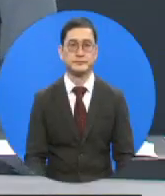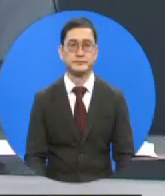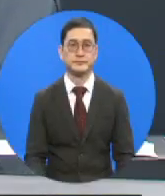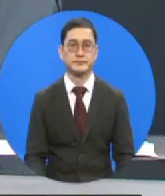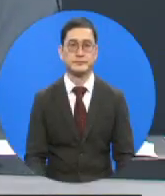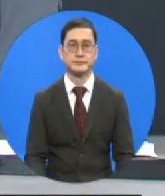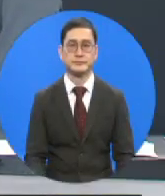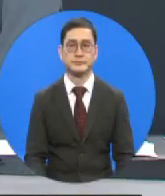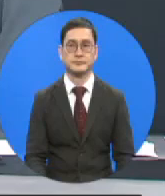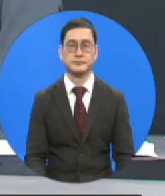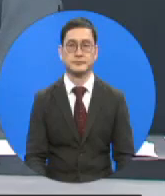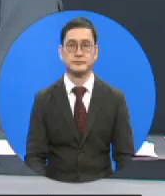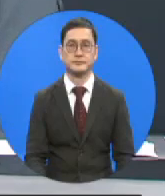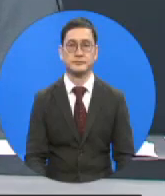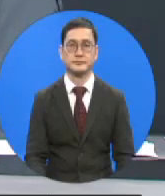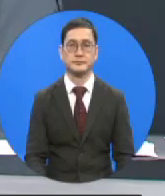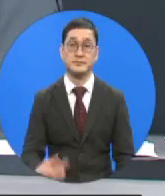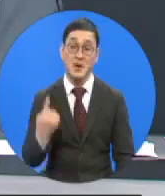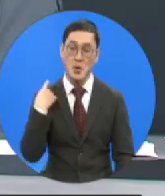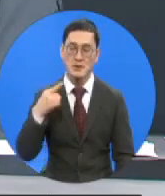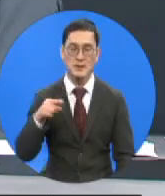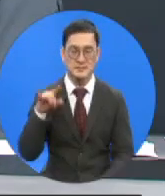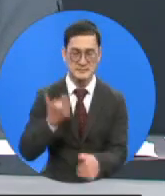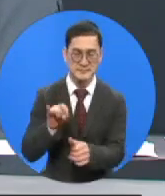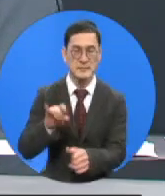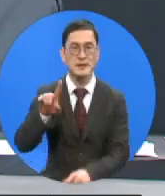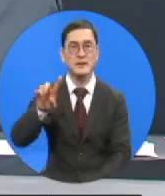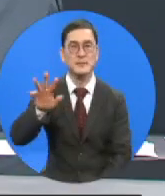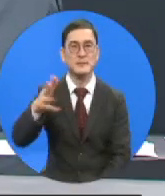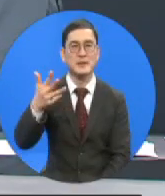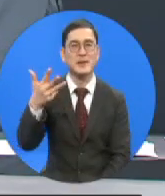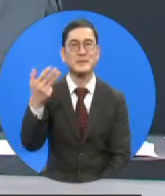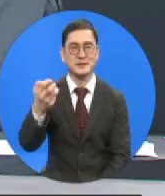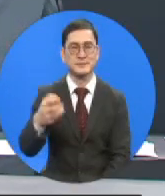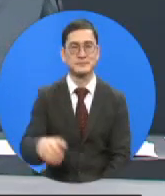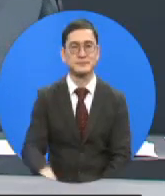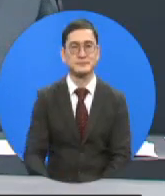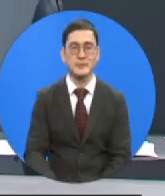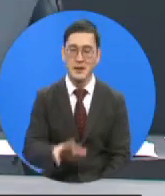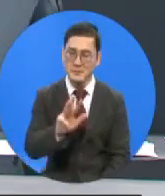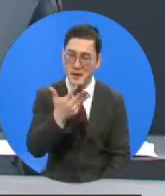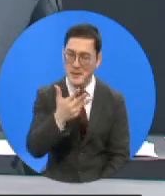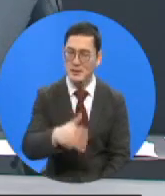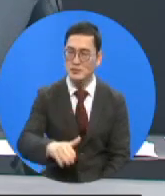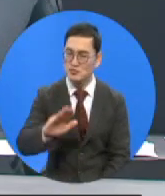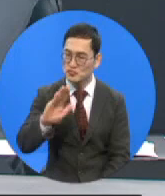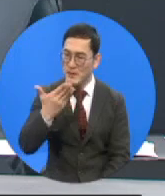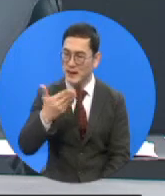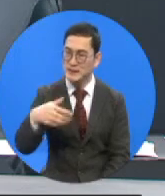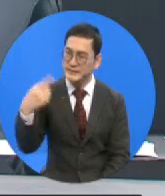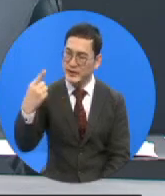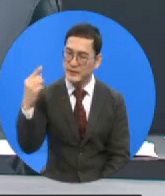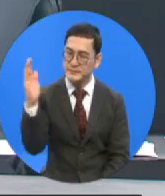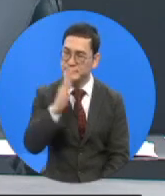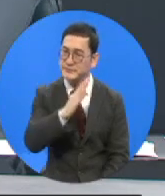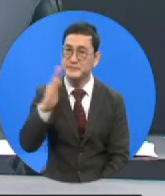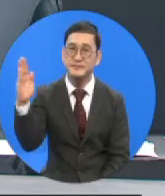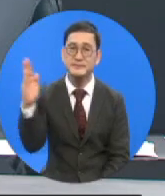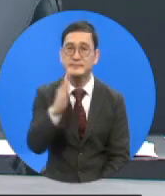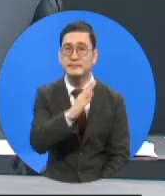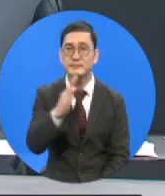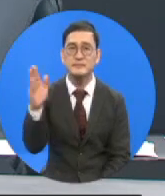이제 880명의 확진자가 나왔습니다, 교수님. 앞으로 뭐 800명대, 900명대, 또 혹은 1000명대 초반까지 계속 나올 걸로 보시나요?